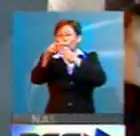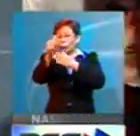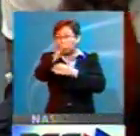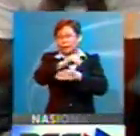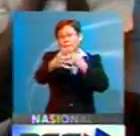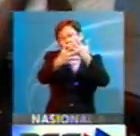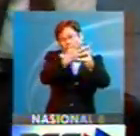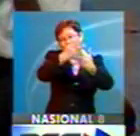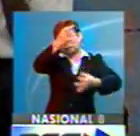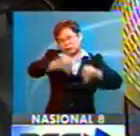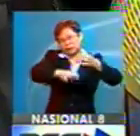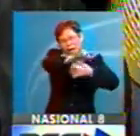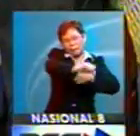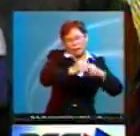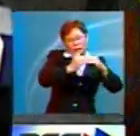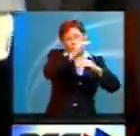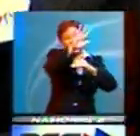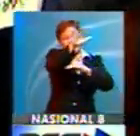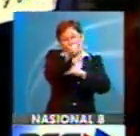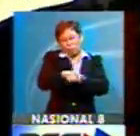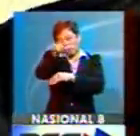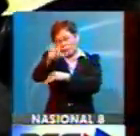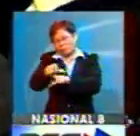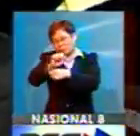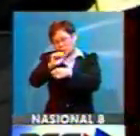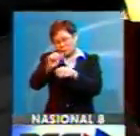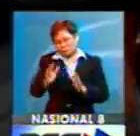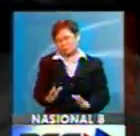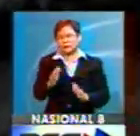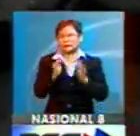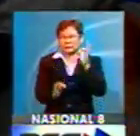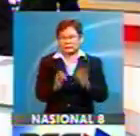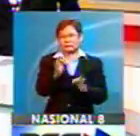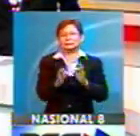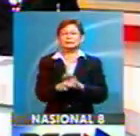dan penjara jika menggaji lebih daripada 5 orang parti.